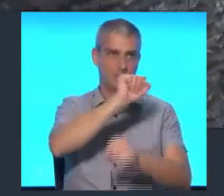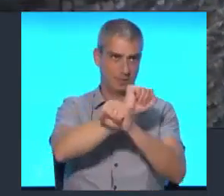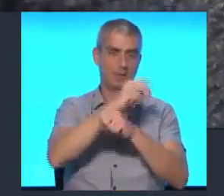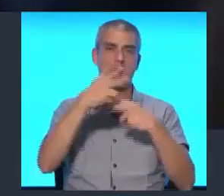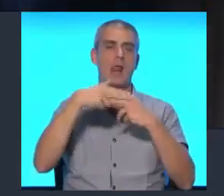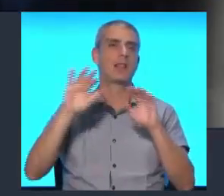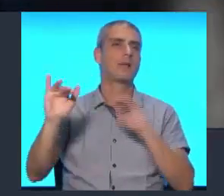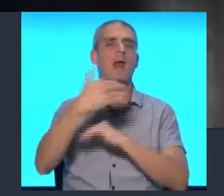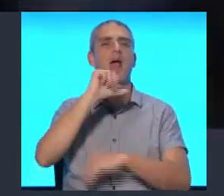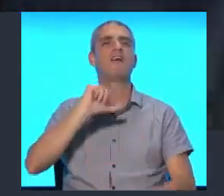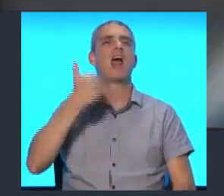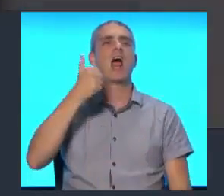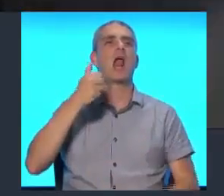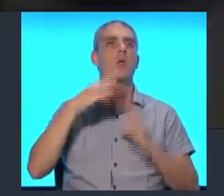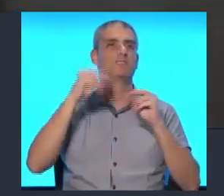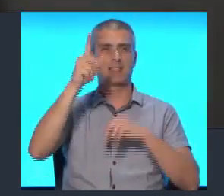אלוף שדה.